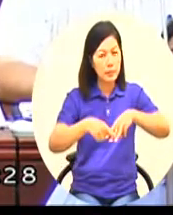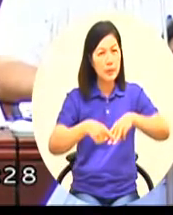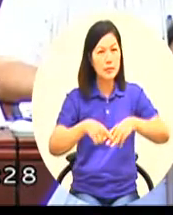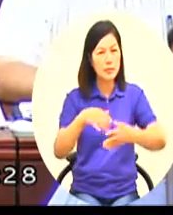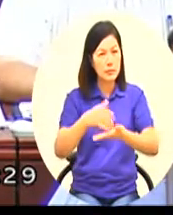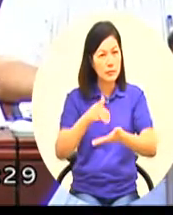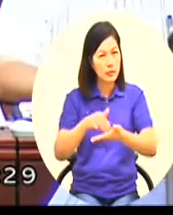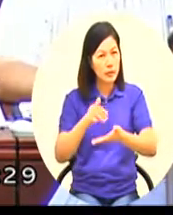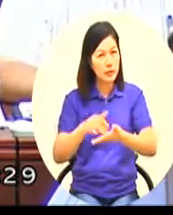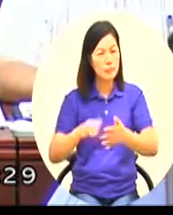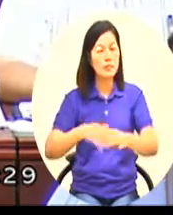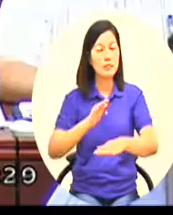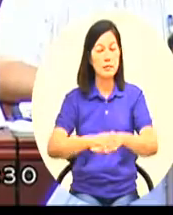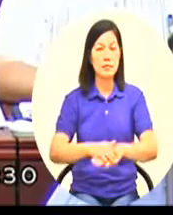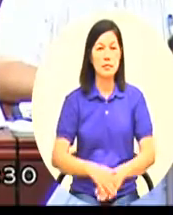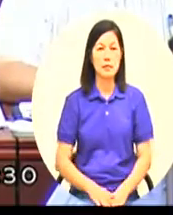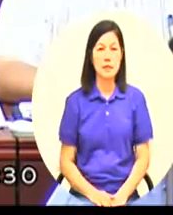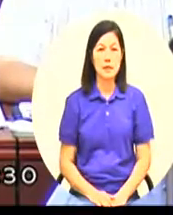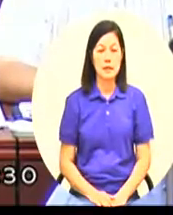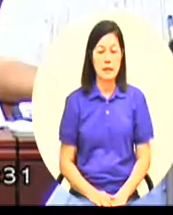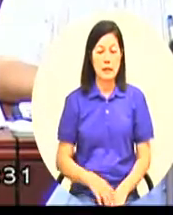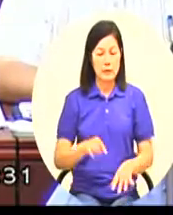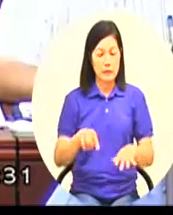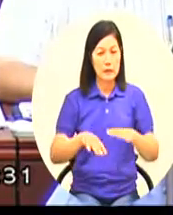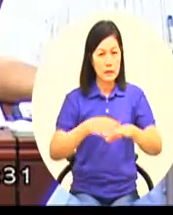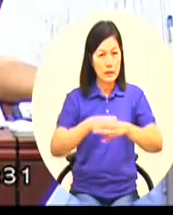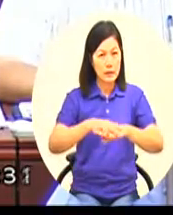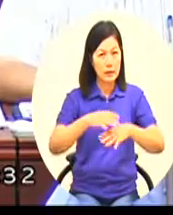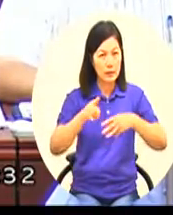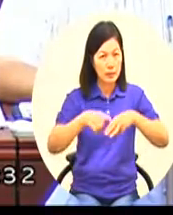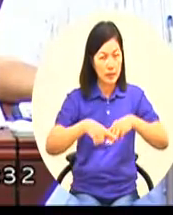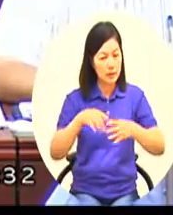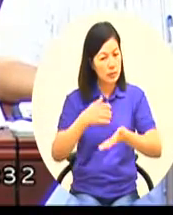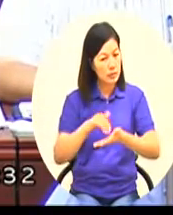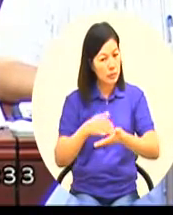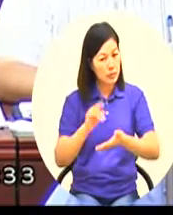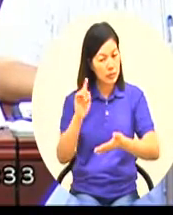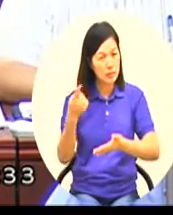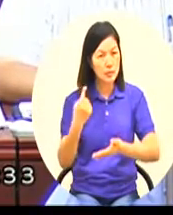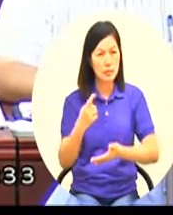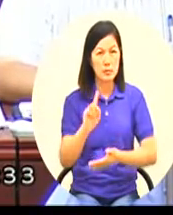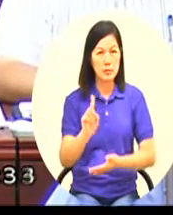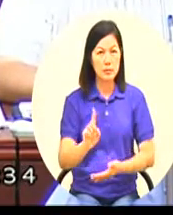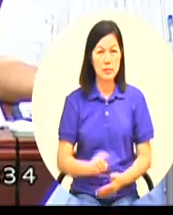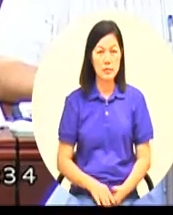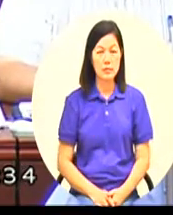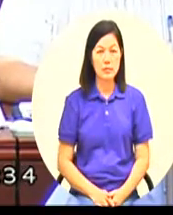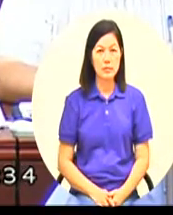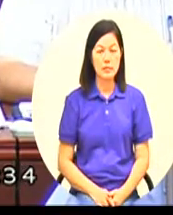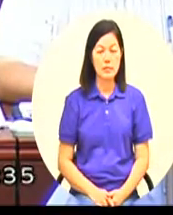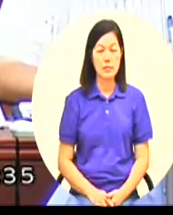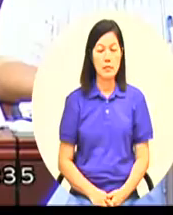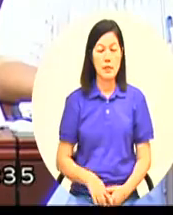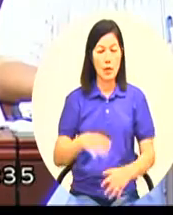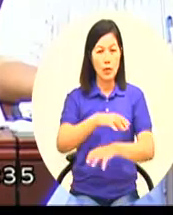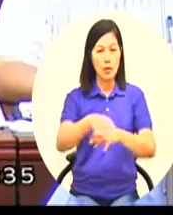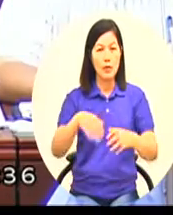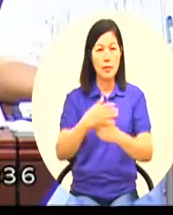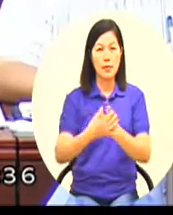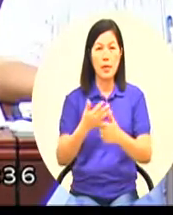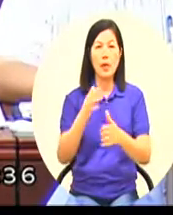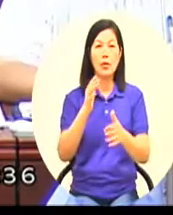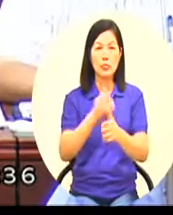所算出来的这个部分，而这个成本的计算是来就是源头在于环保署有公告一